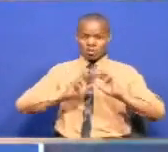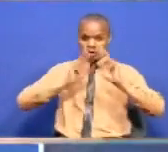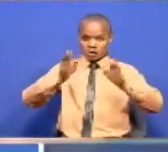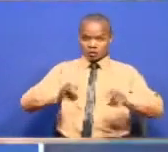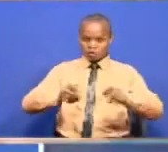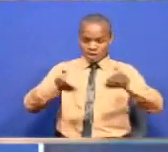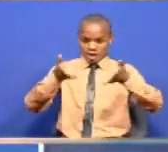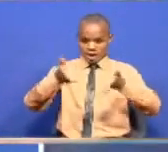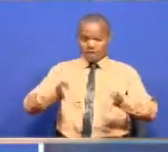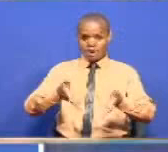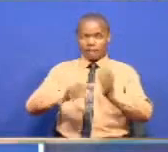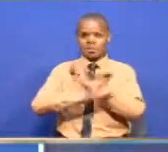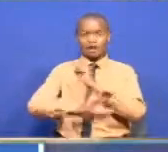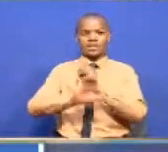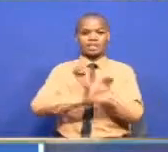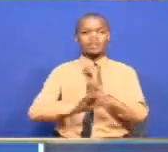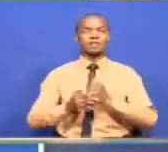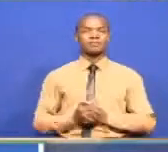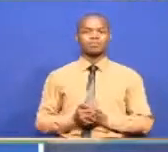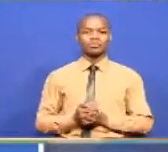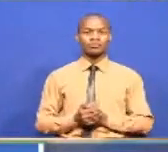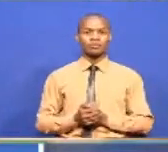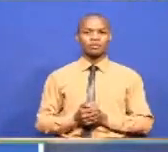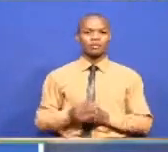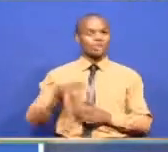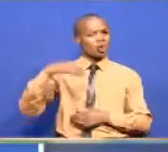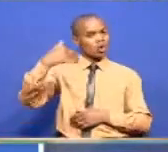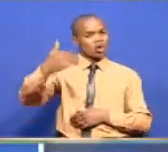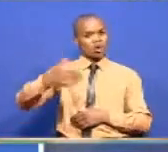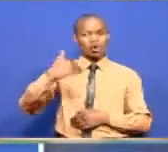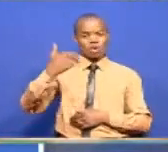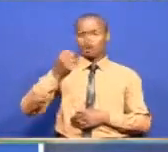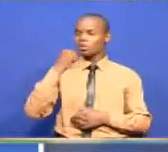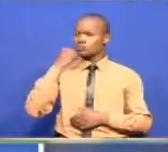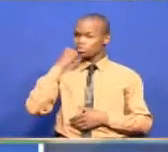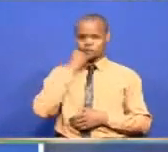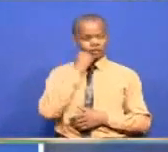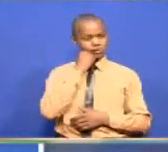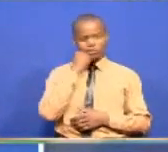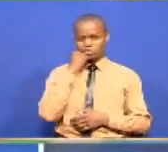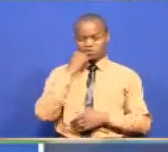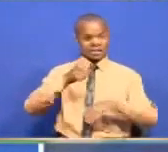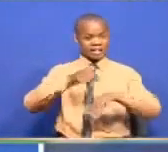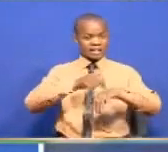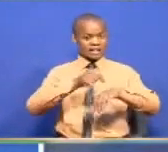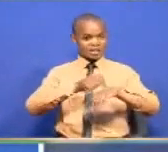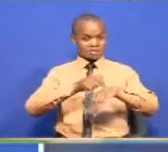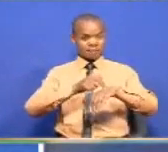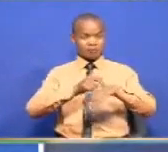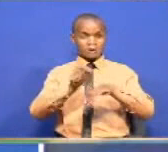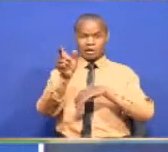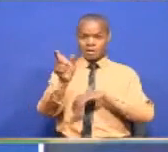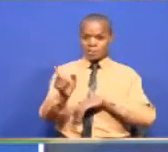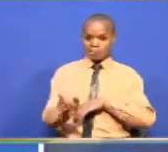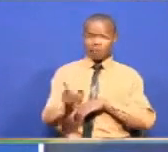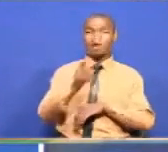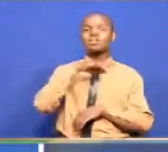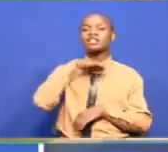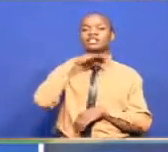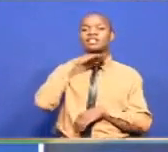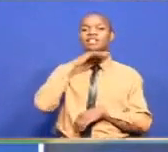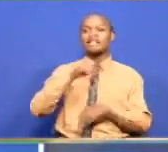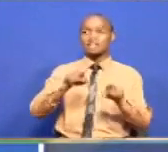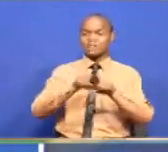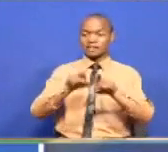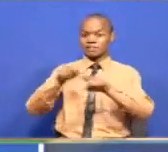nchini. It is always painful when life is lost, but even more painful when it is a